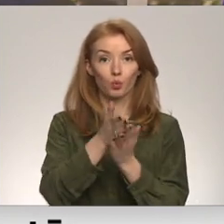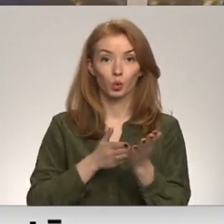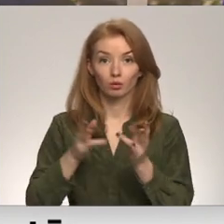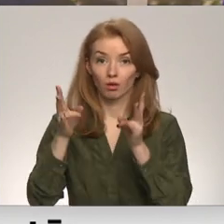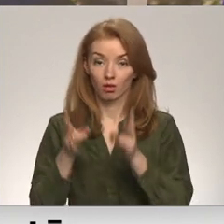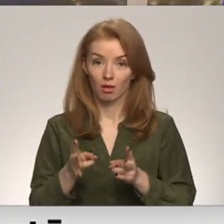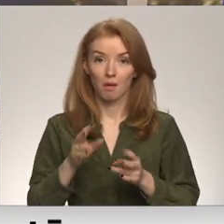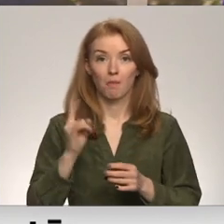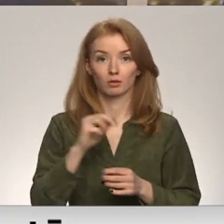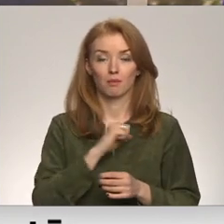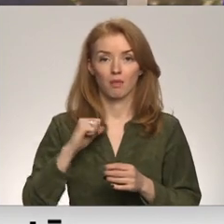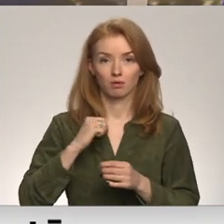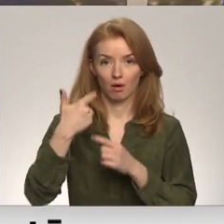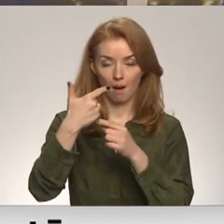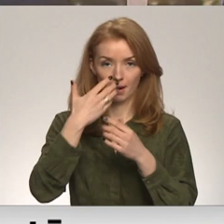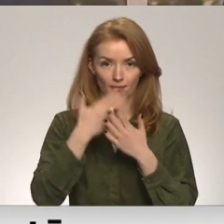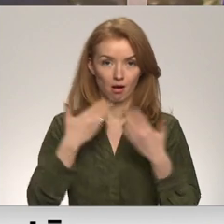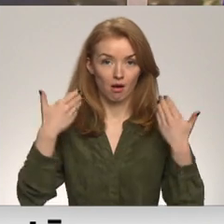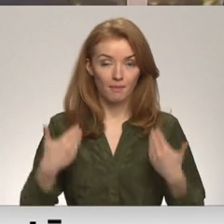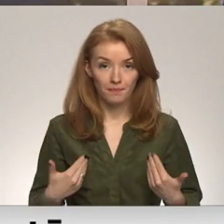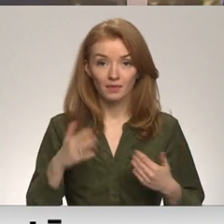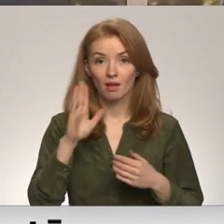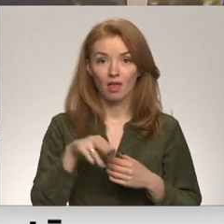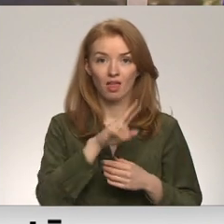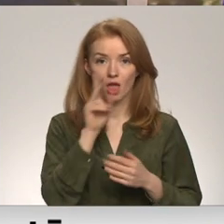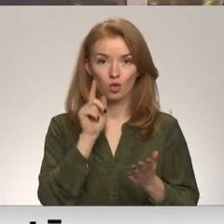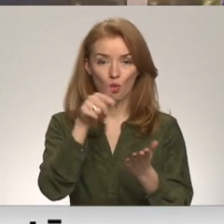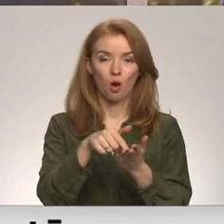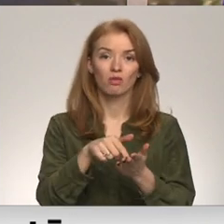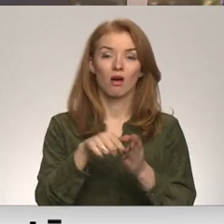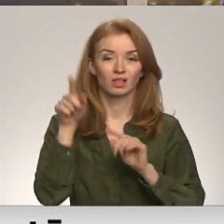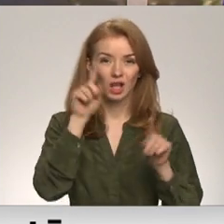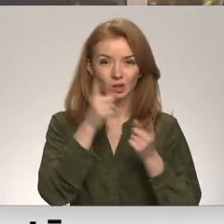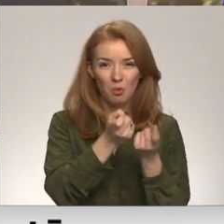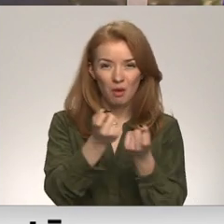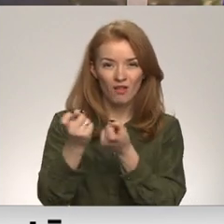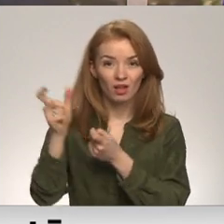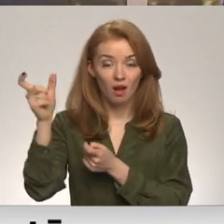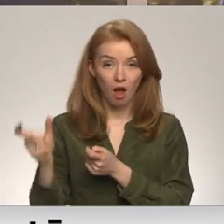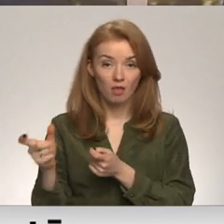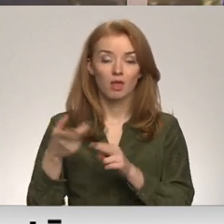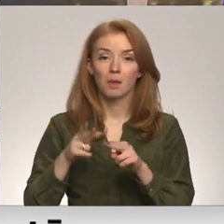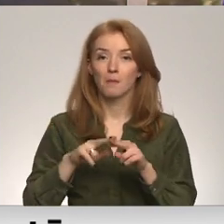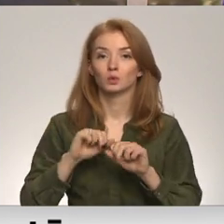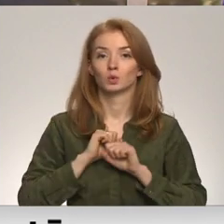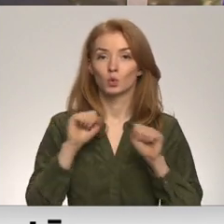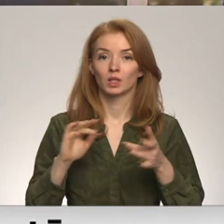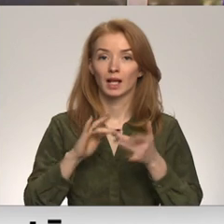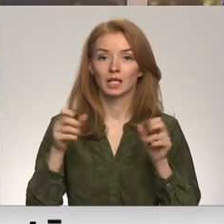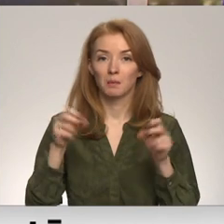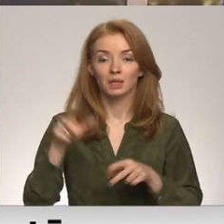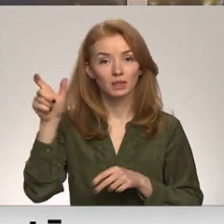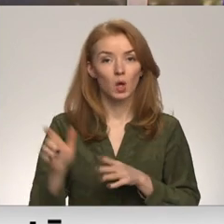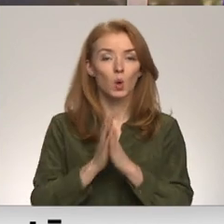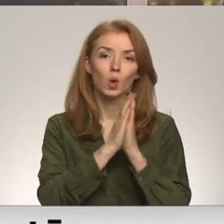sevi parādījis kameras priekšā. Lai bērni nenonāktu seksuālo pavedinātāju varā, droša interneta speciālista aicina pievērst